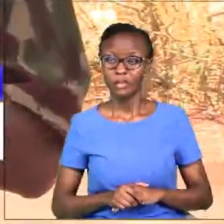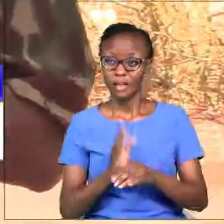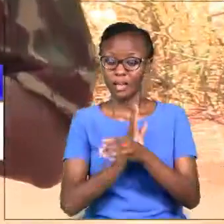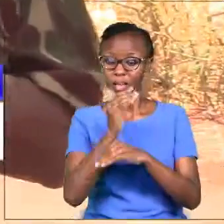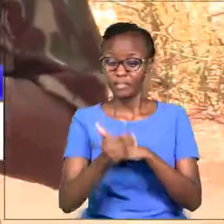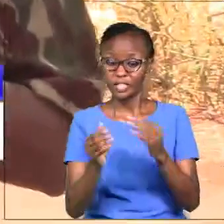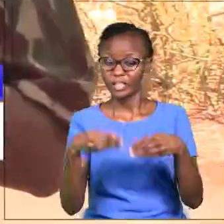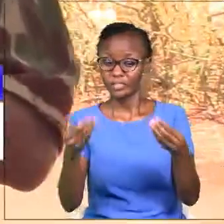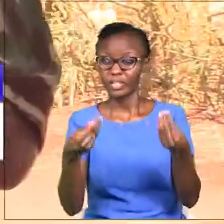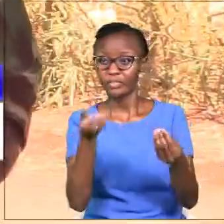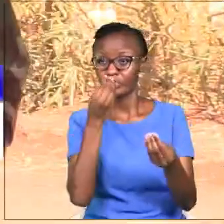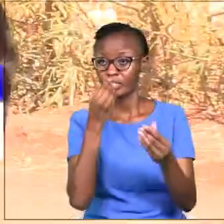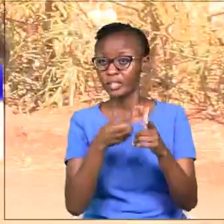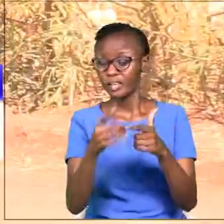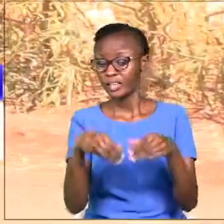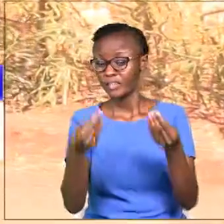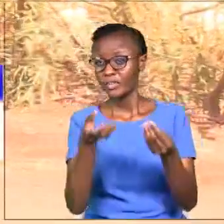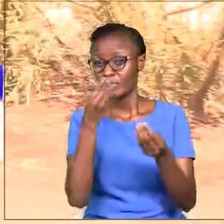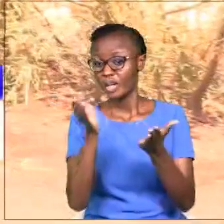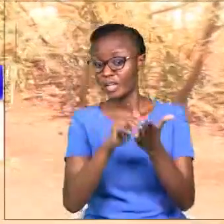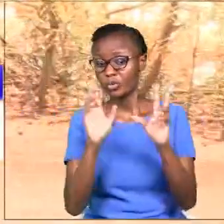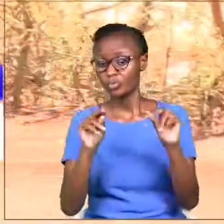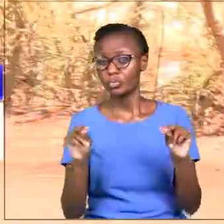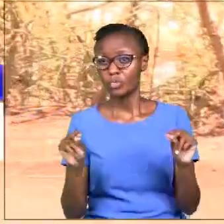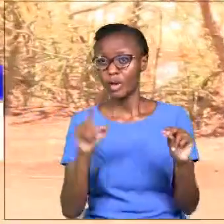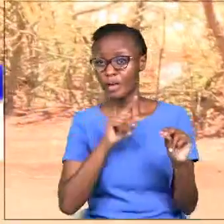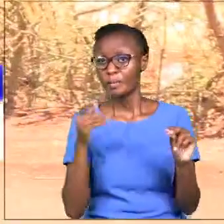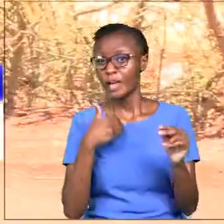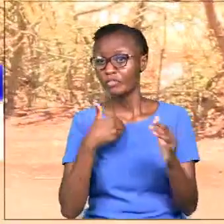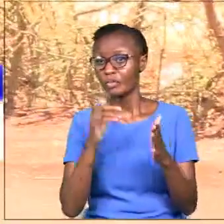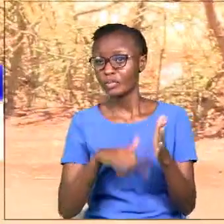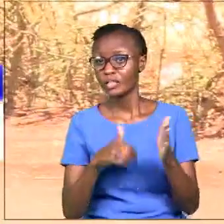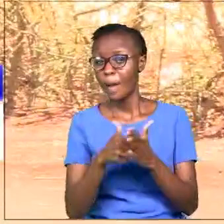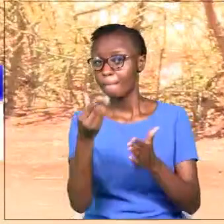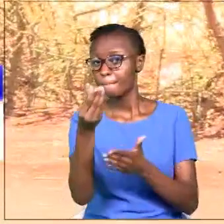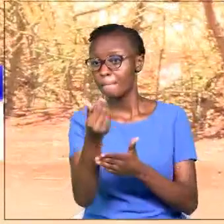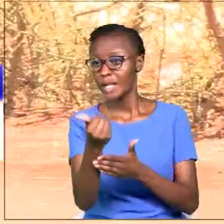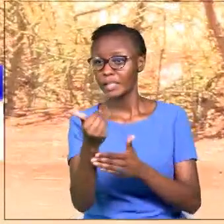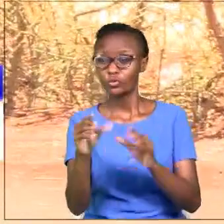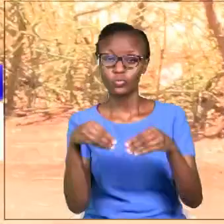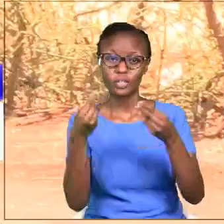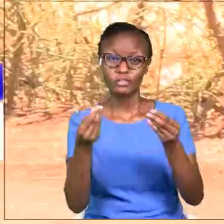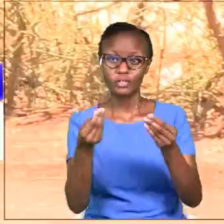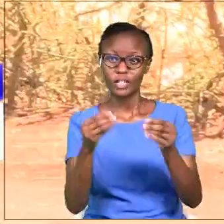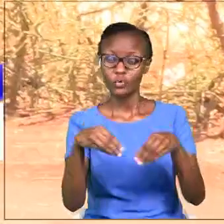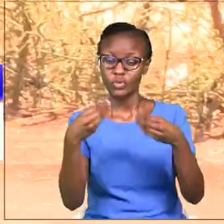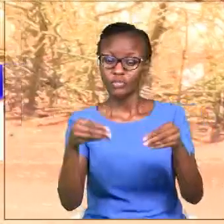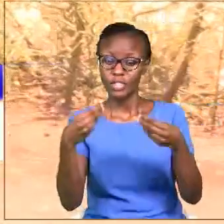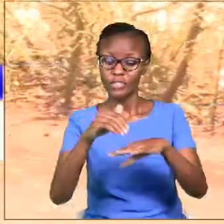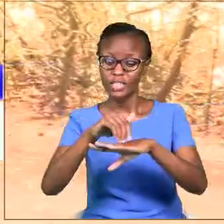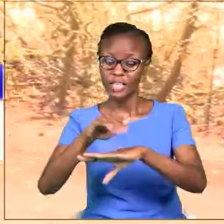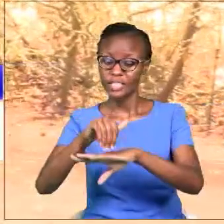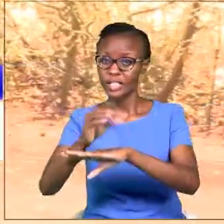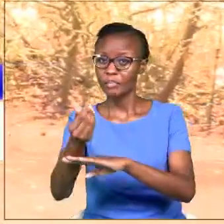chakula, hatutaleta chakula tena. Tunaita ile, tunaita cash transfer. Pesa itakuwa ikiingia kutoka